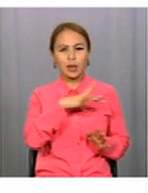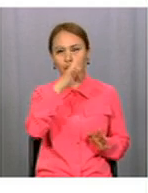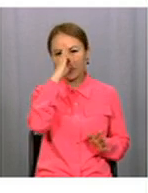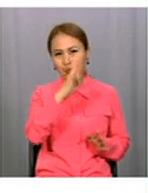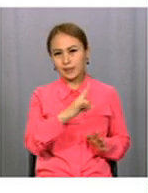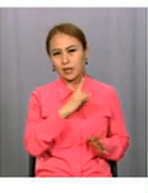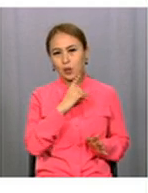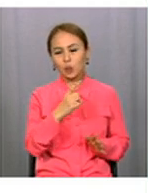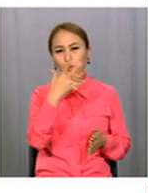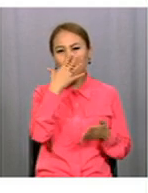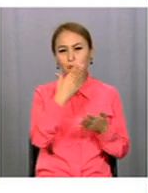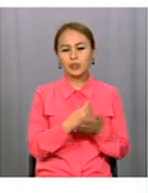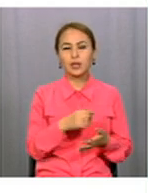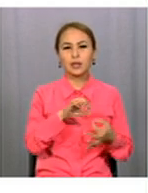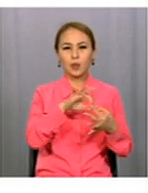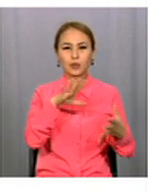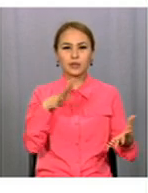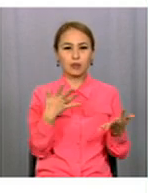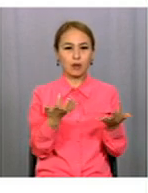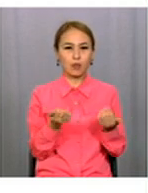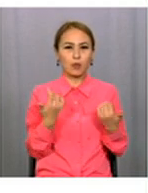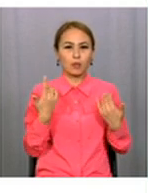өз тәуелсіздігіне қол жеткізді.